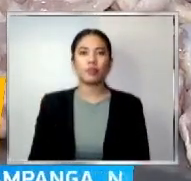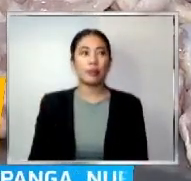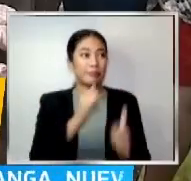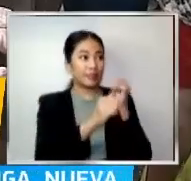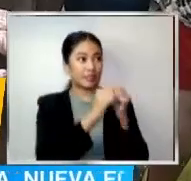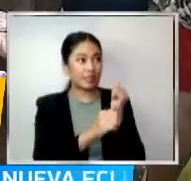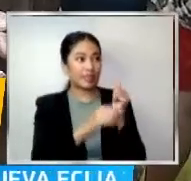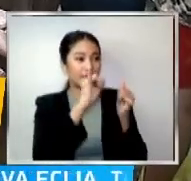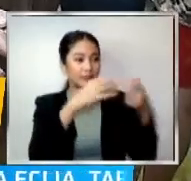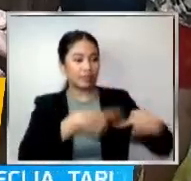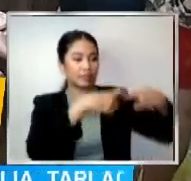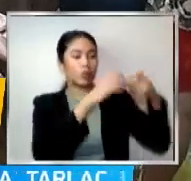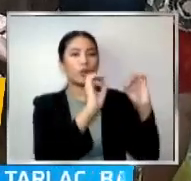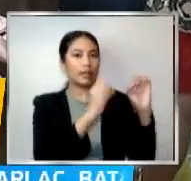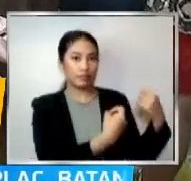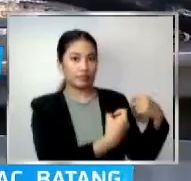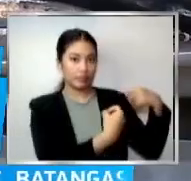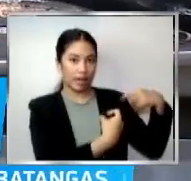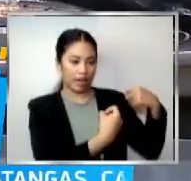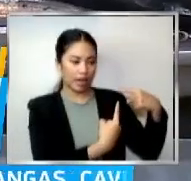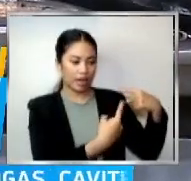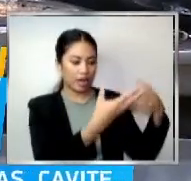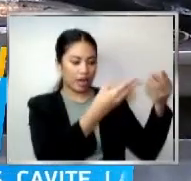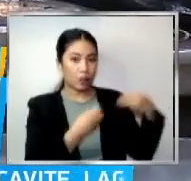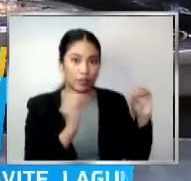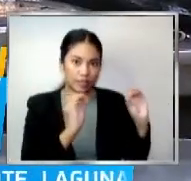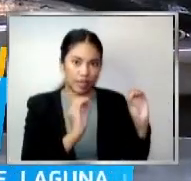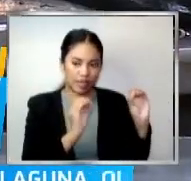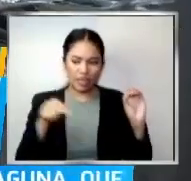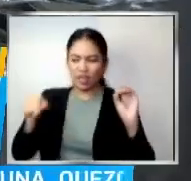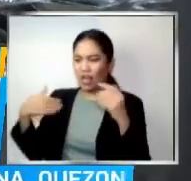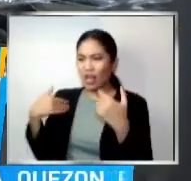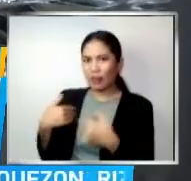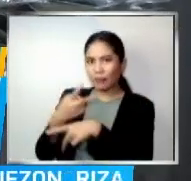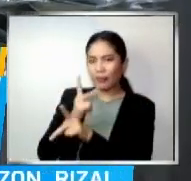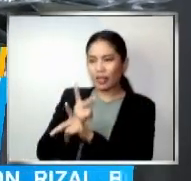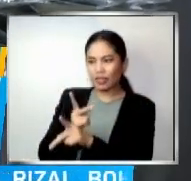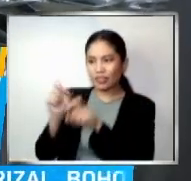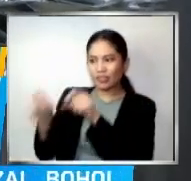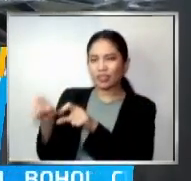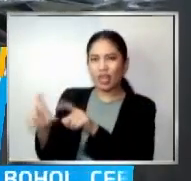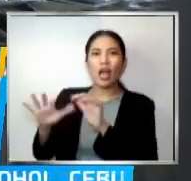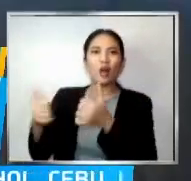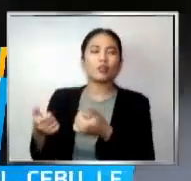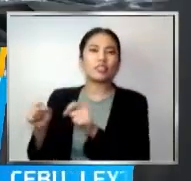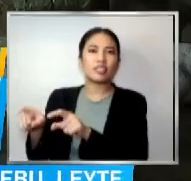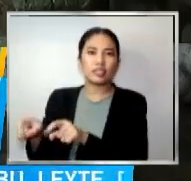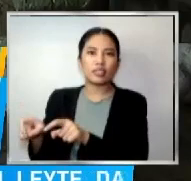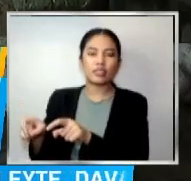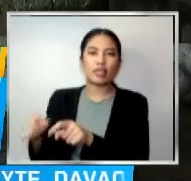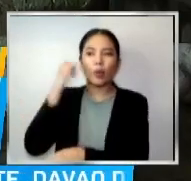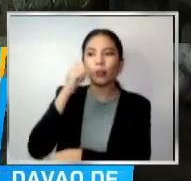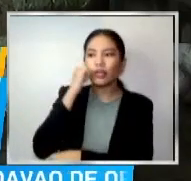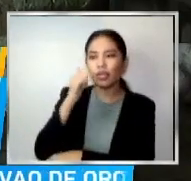makapagbenta, mm-hmm. Di ba? Eh, meron silang daily, no, direct and indirect expenses yan eh, mga